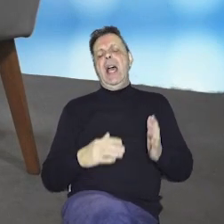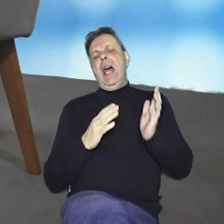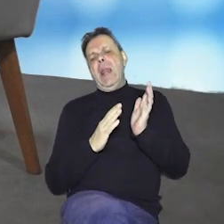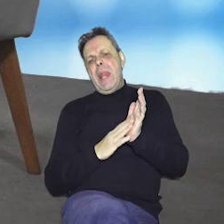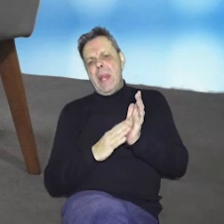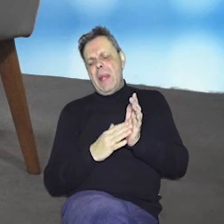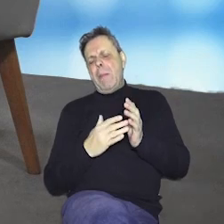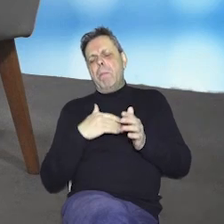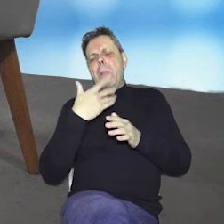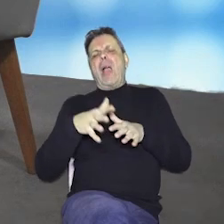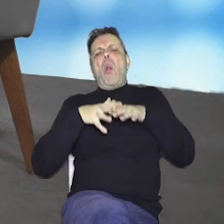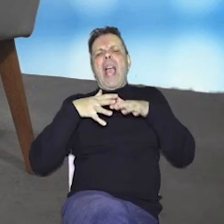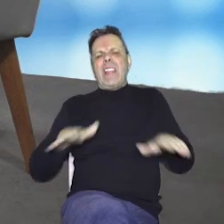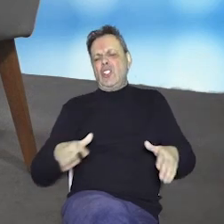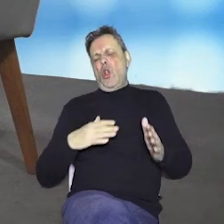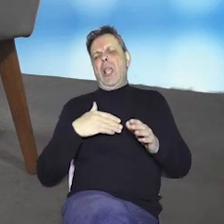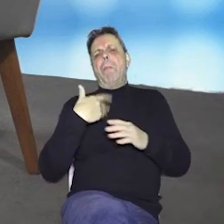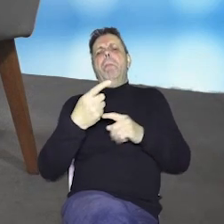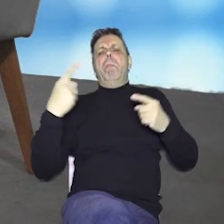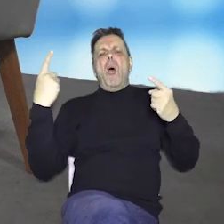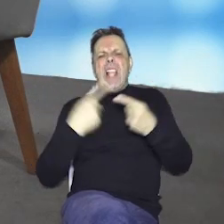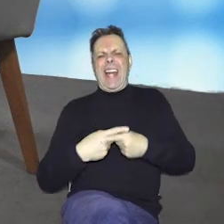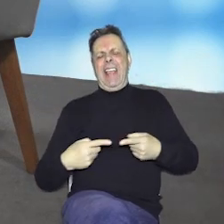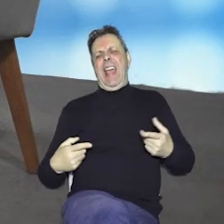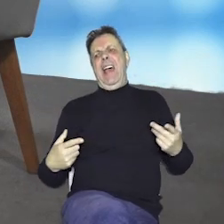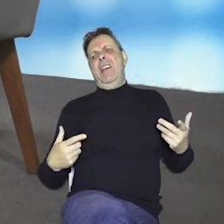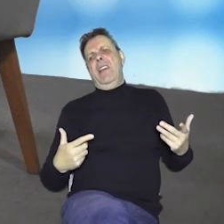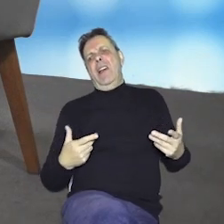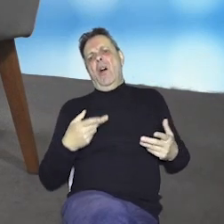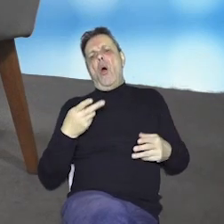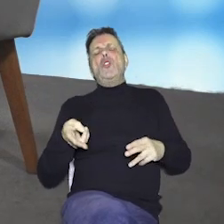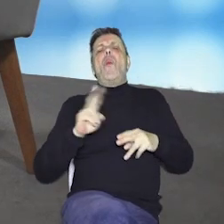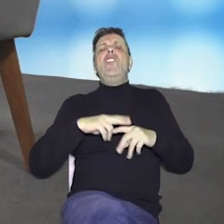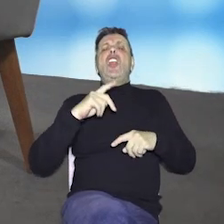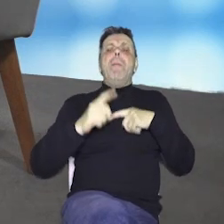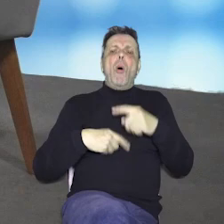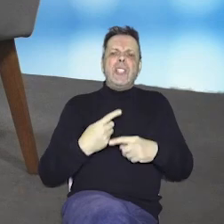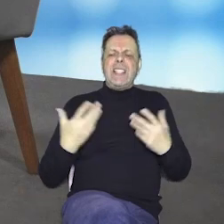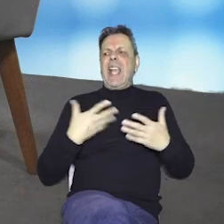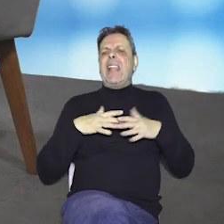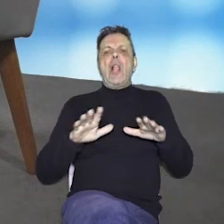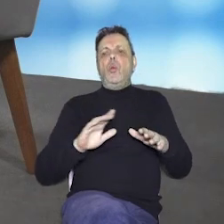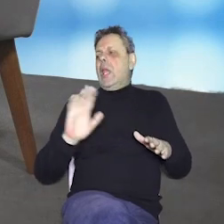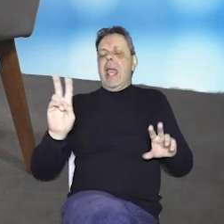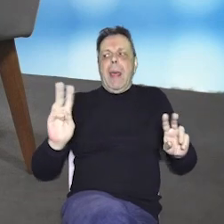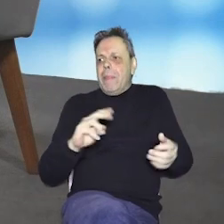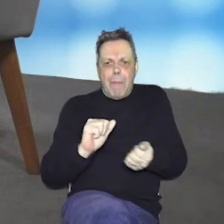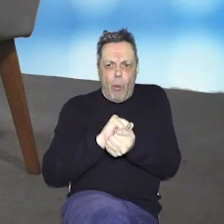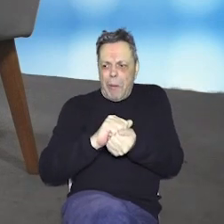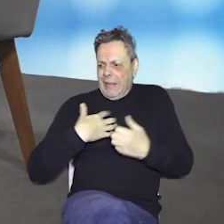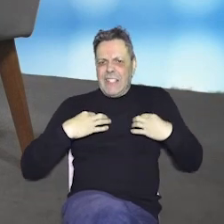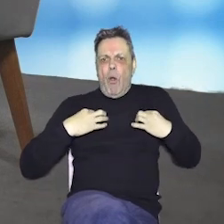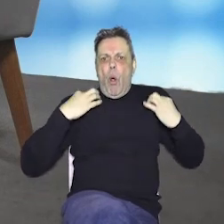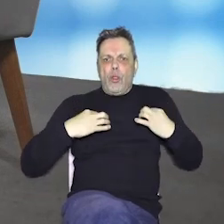što su neke katastrofe, jel da, kao što su ratovi i zapravo su više posljedica kad ljudi ne peru svoju